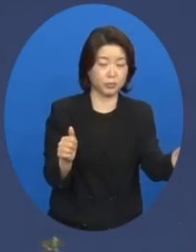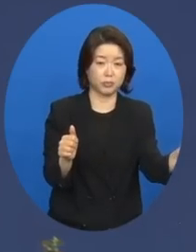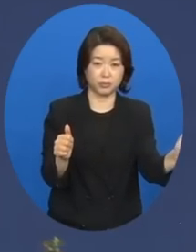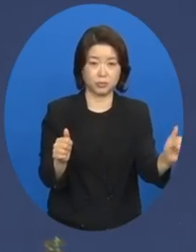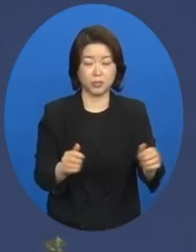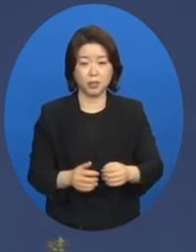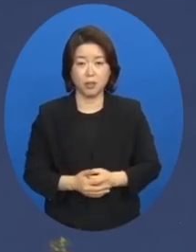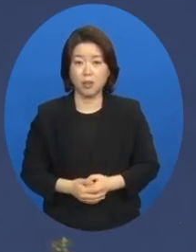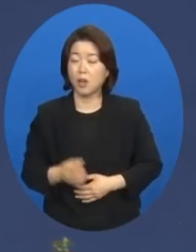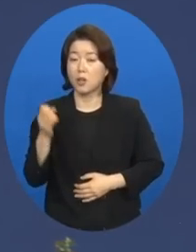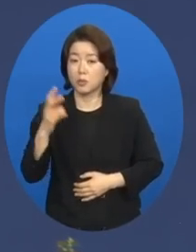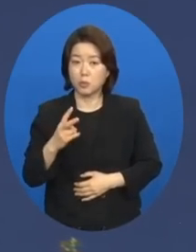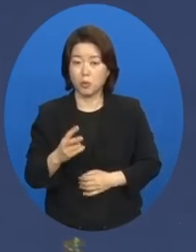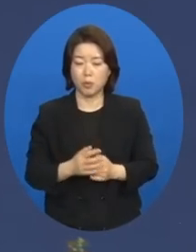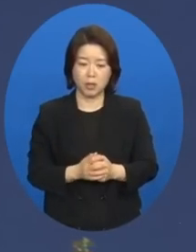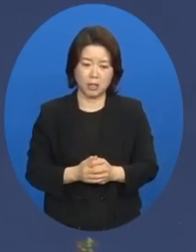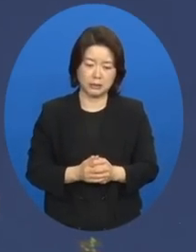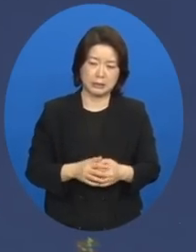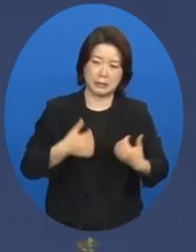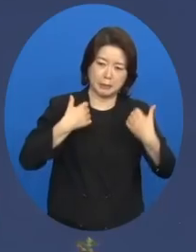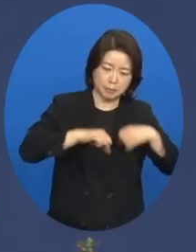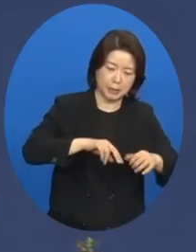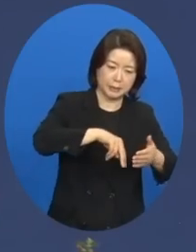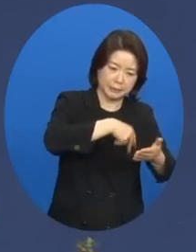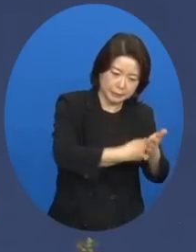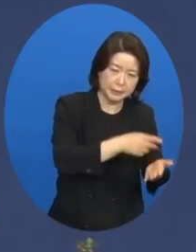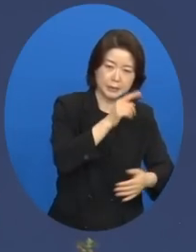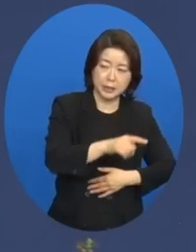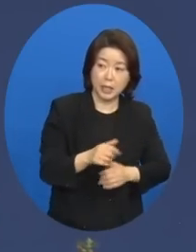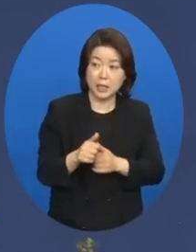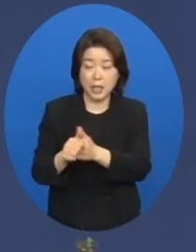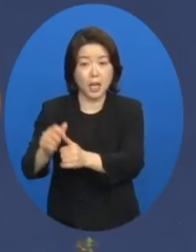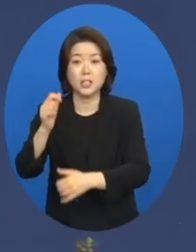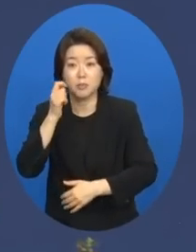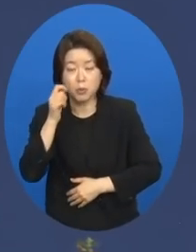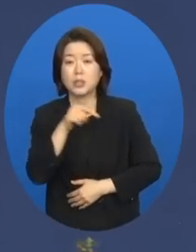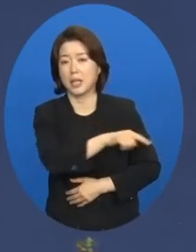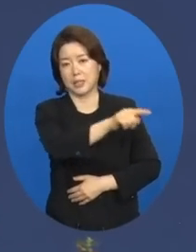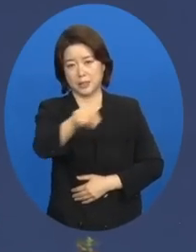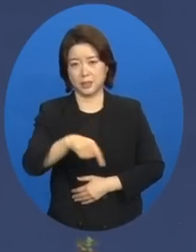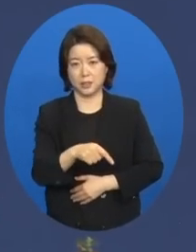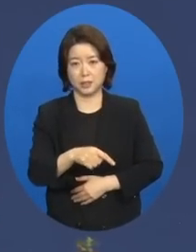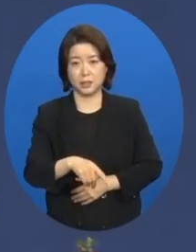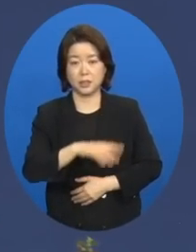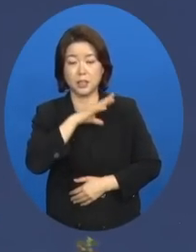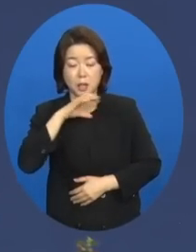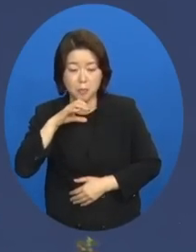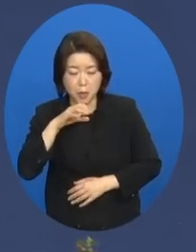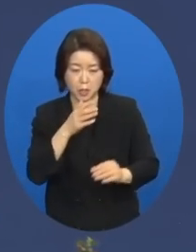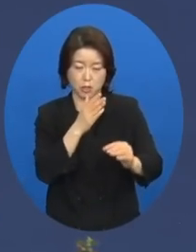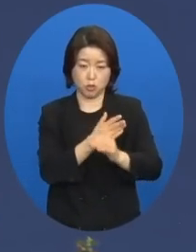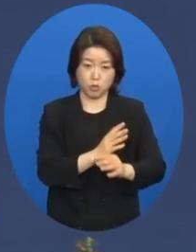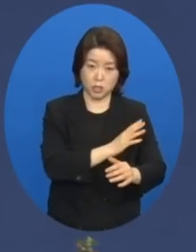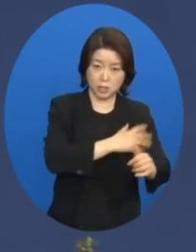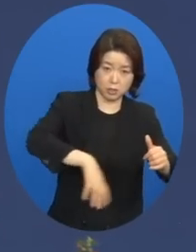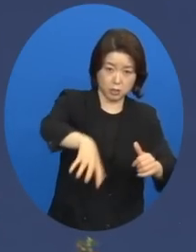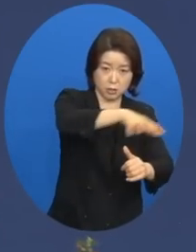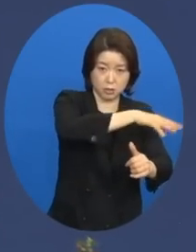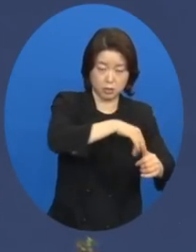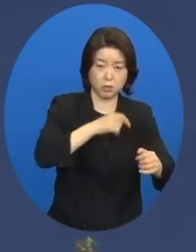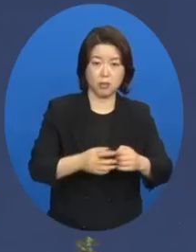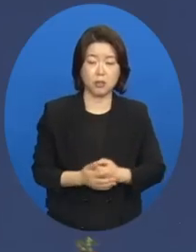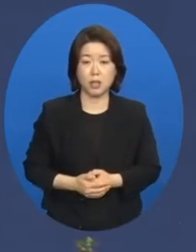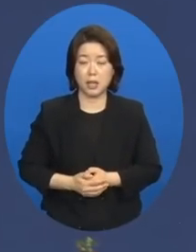돌리고 그리고 엎어지고 자빠져서 따라갈 수 없는 그들 베드로를 위시한 제자들 가룟 유다는